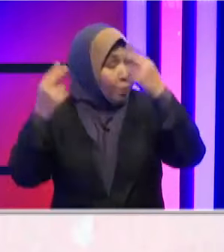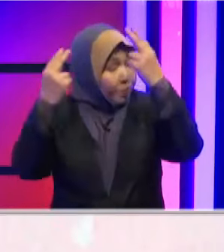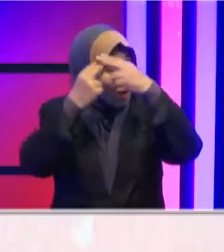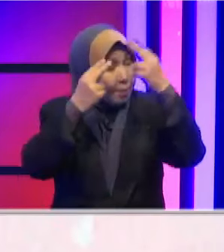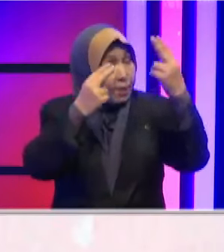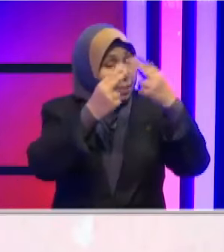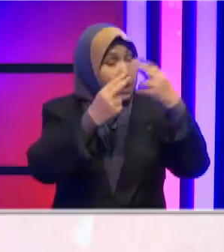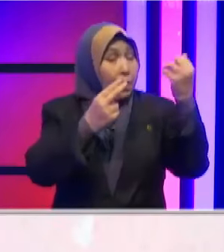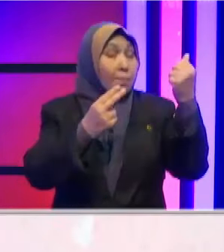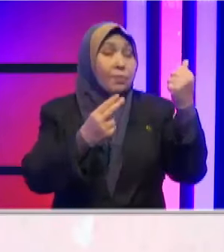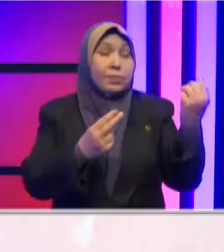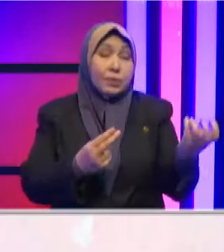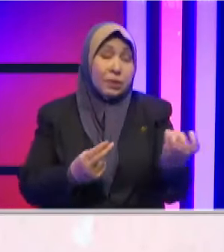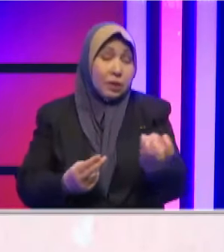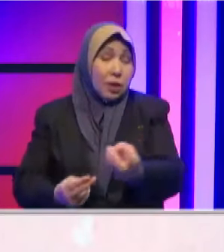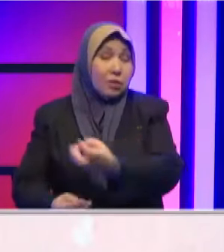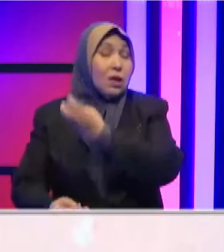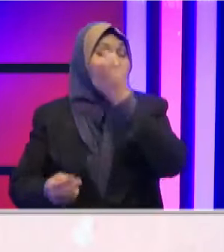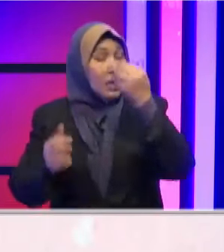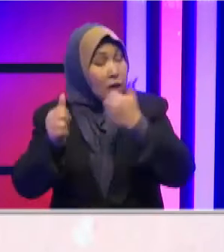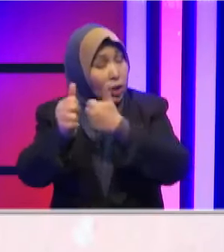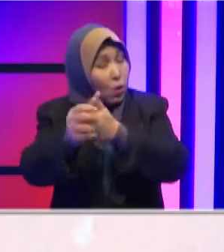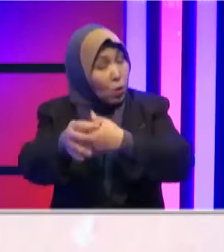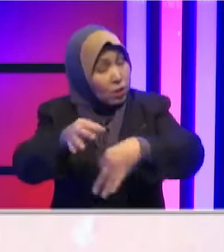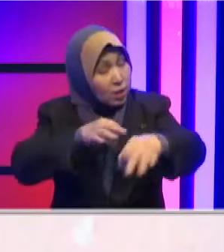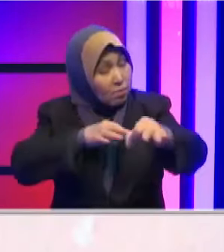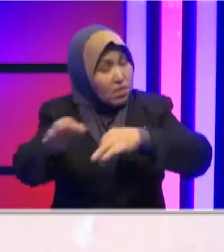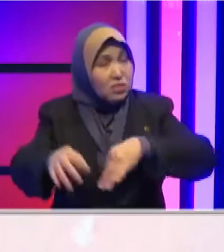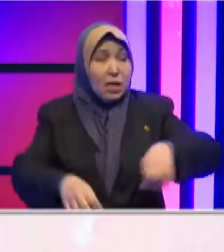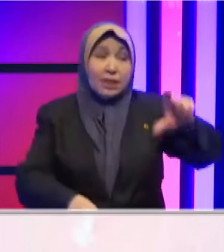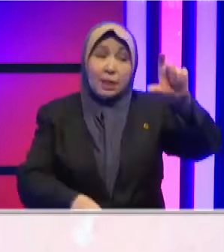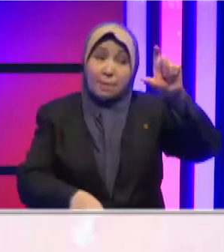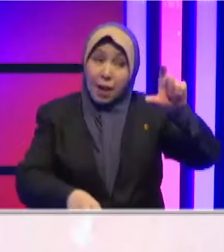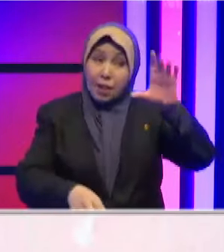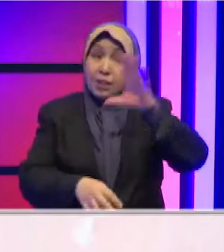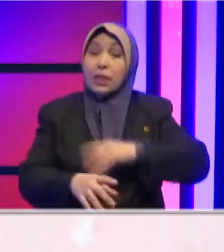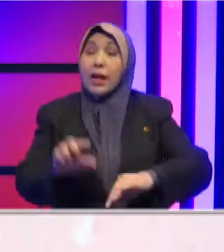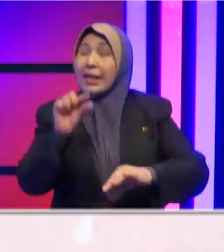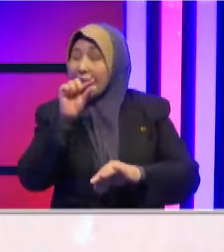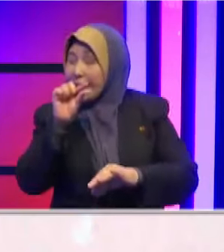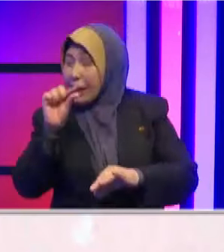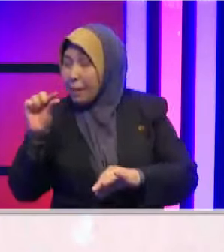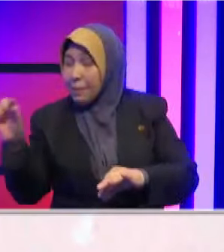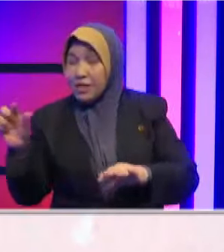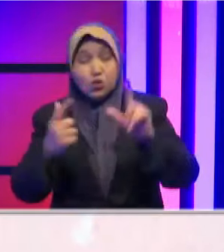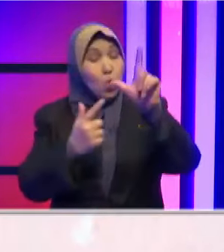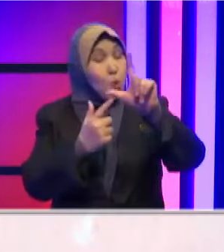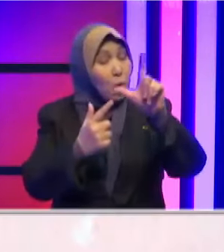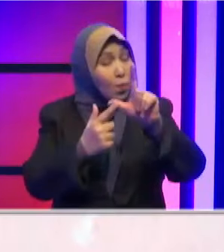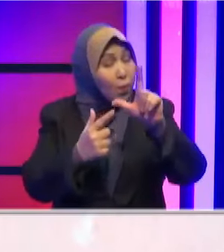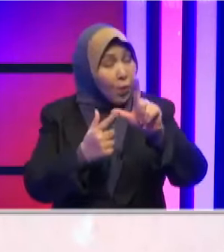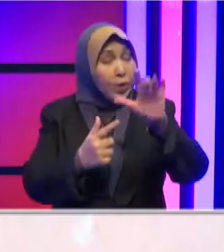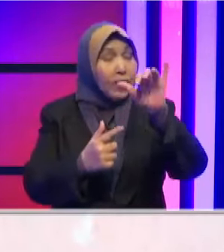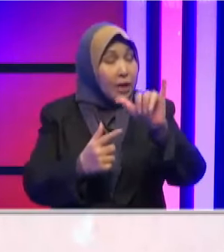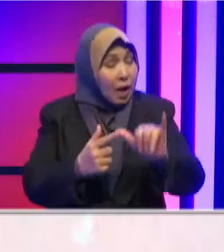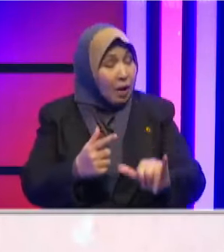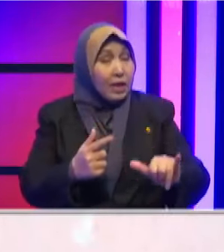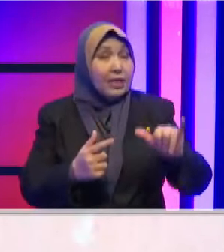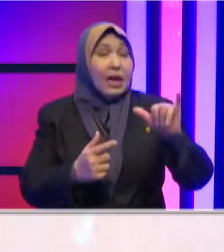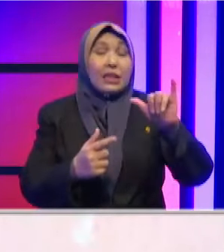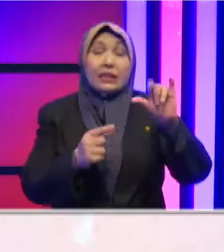bahagian berdasarkan tafkhim dan tarqiq tebal dan tipis lah oke huruf-huruf yang ditraktir sebelumnya kedua